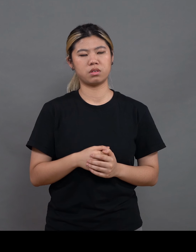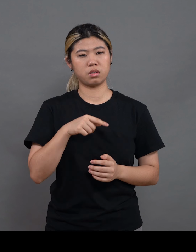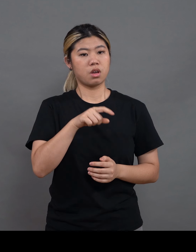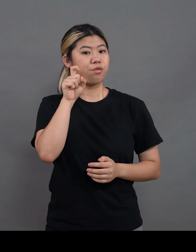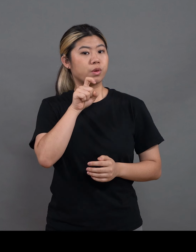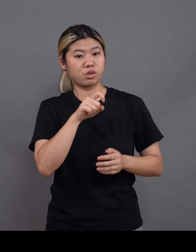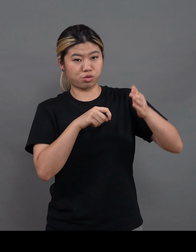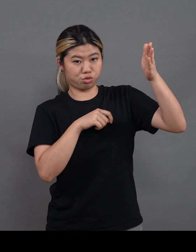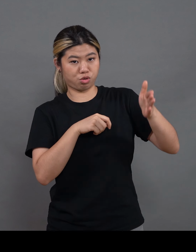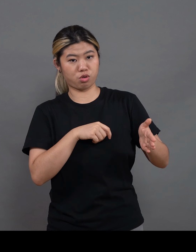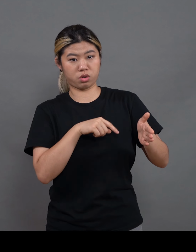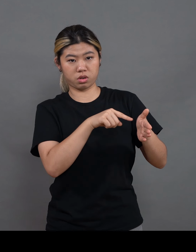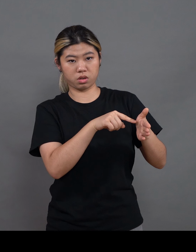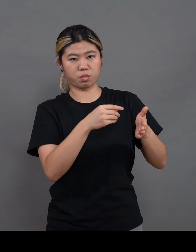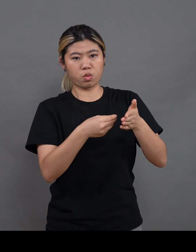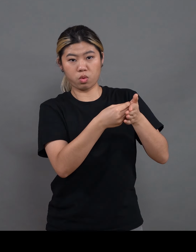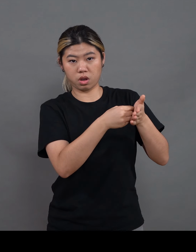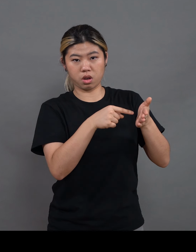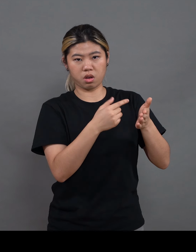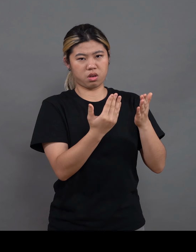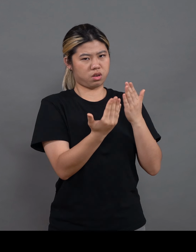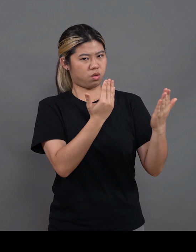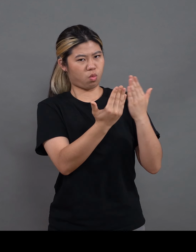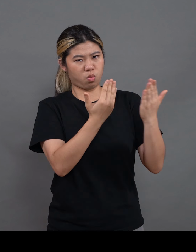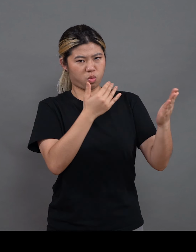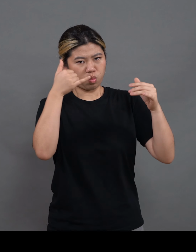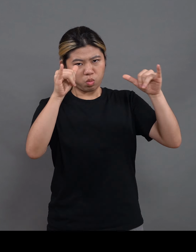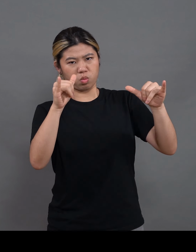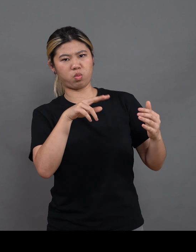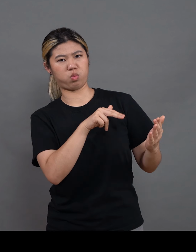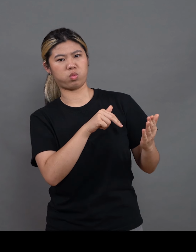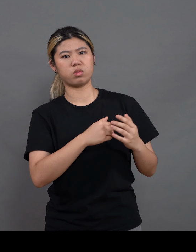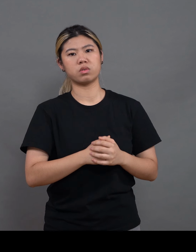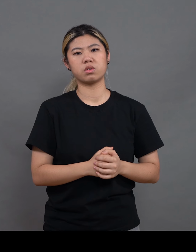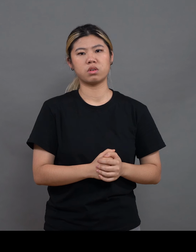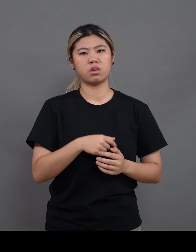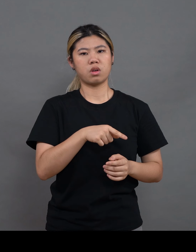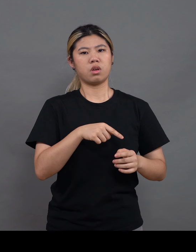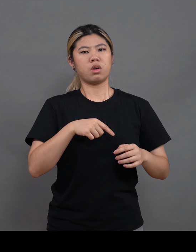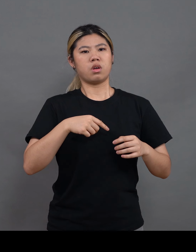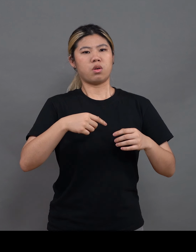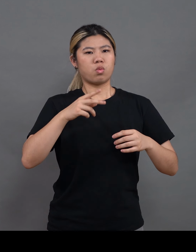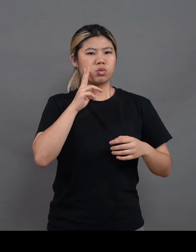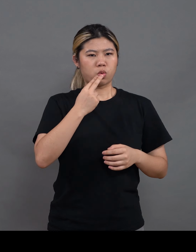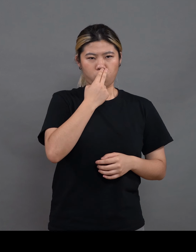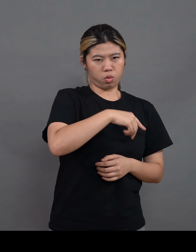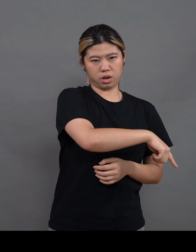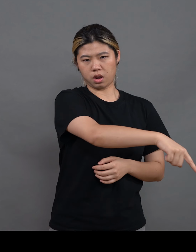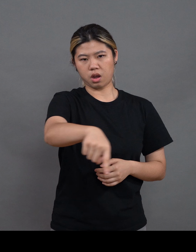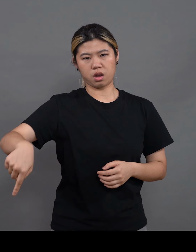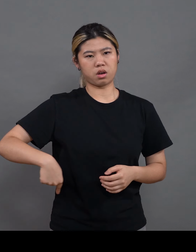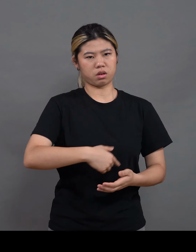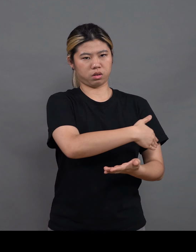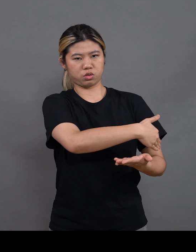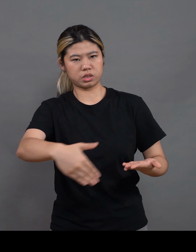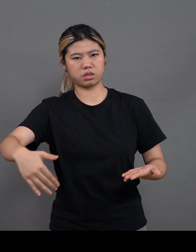这个粉色的墙和那个作品，当然这个对比非常强烈。其实同时呢，它也相当于我从